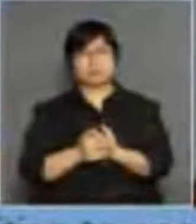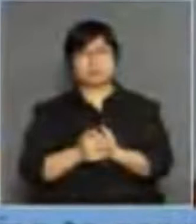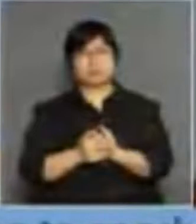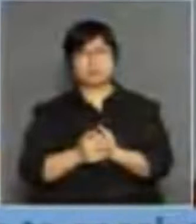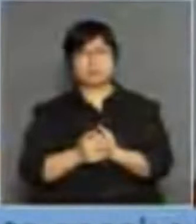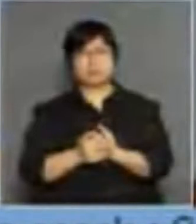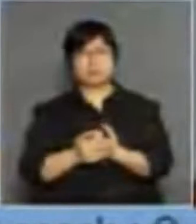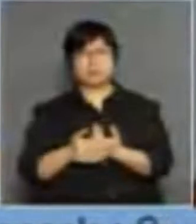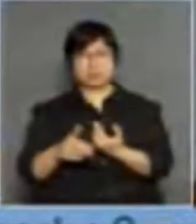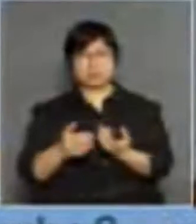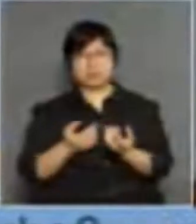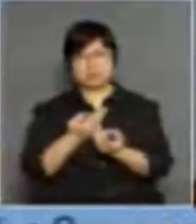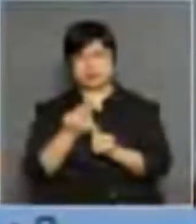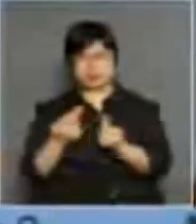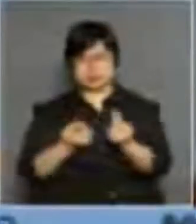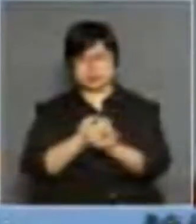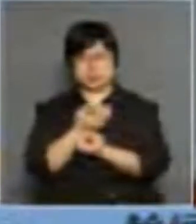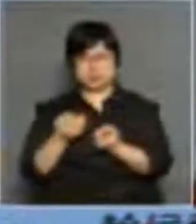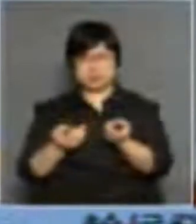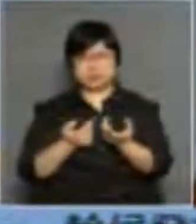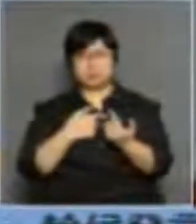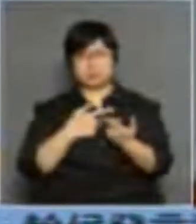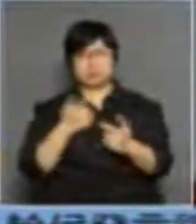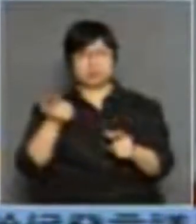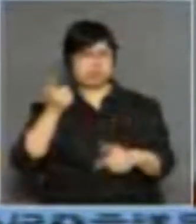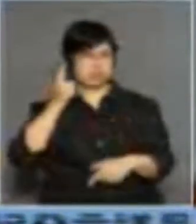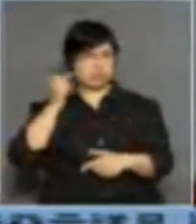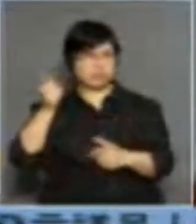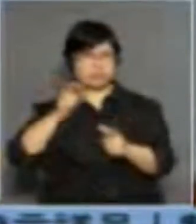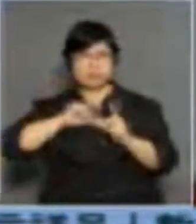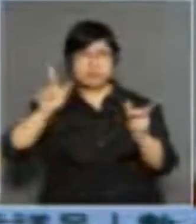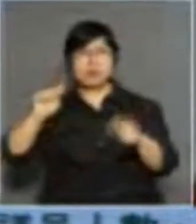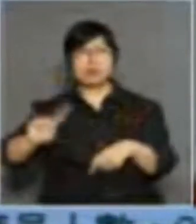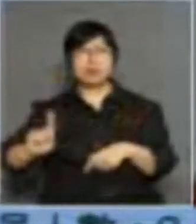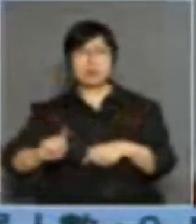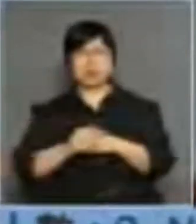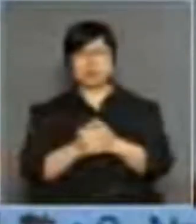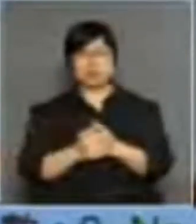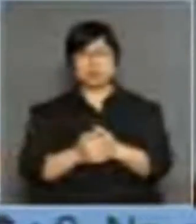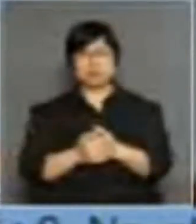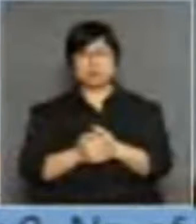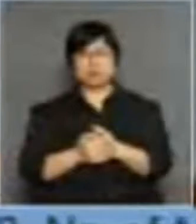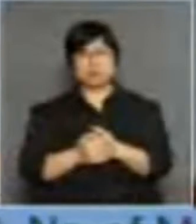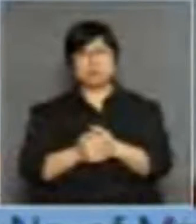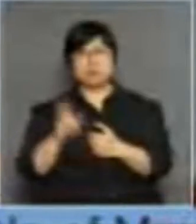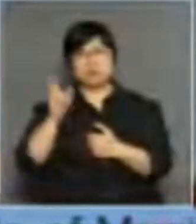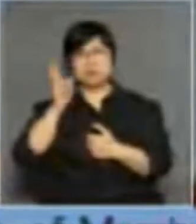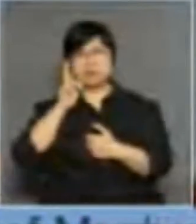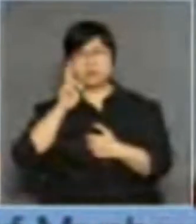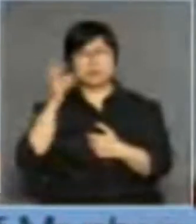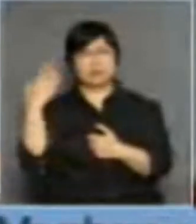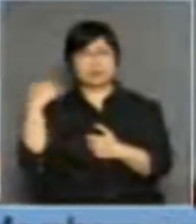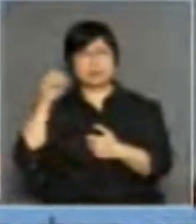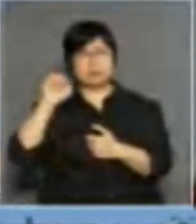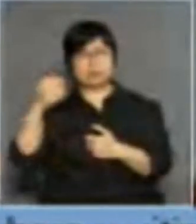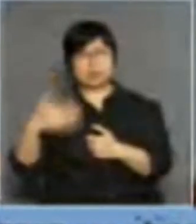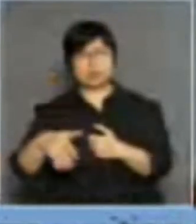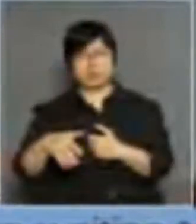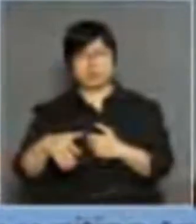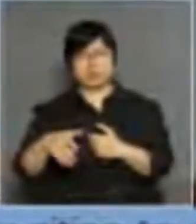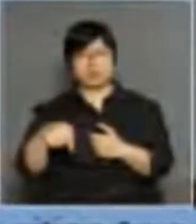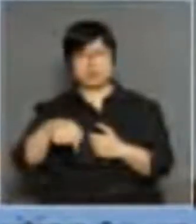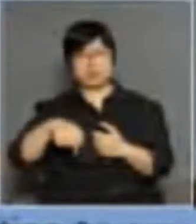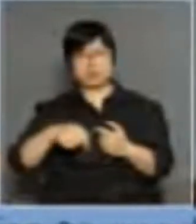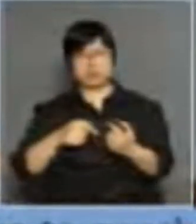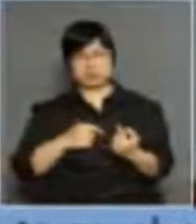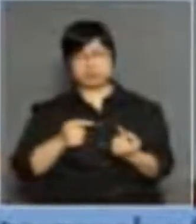郊野公園是以咩為馳名呢？就是以好像我早期講，即係本會辯論